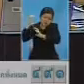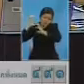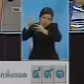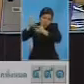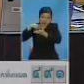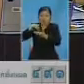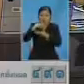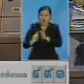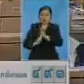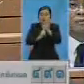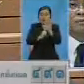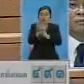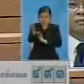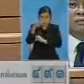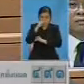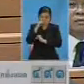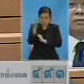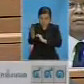อครับ